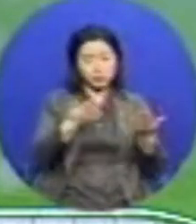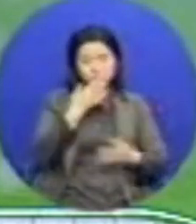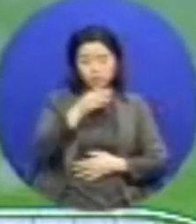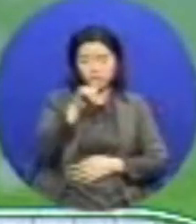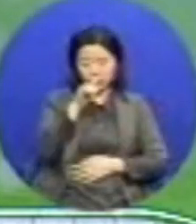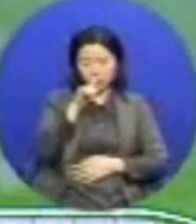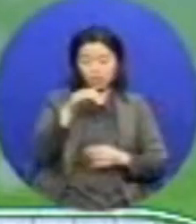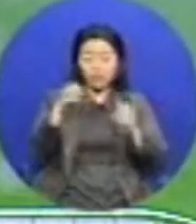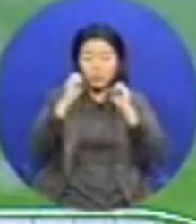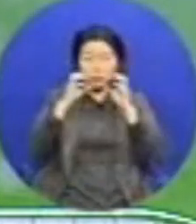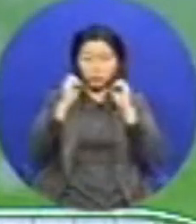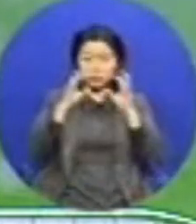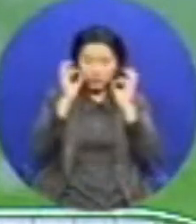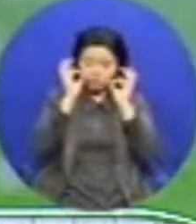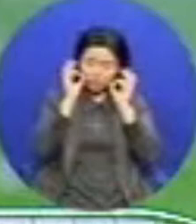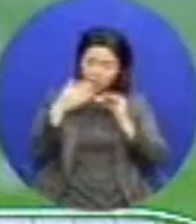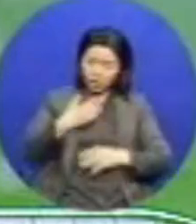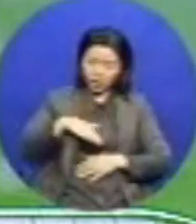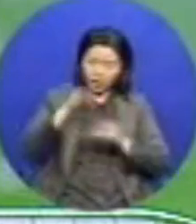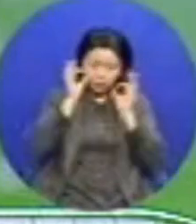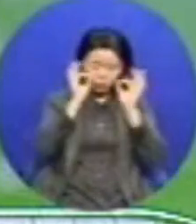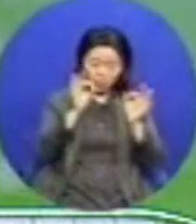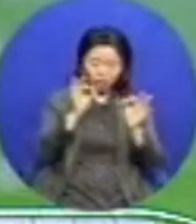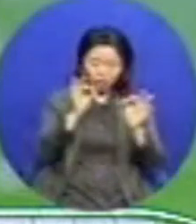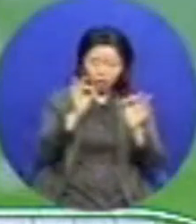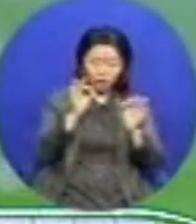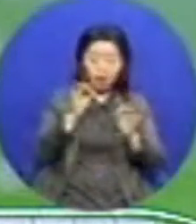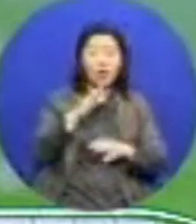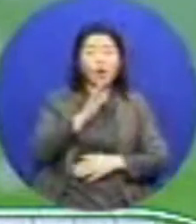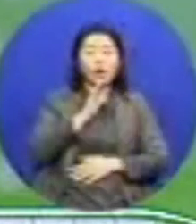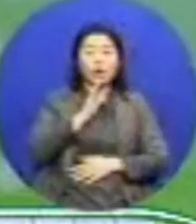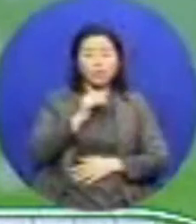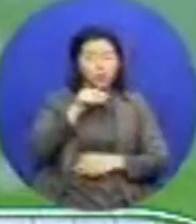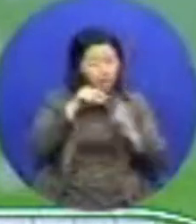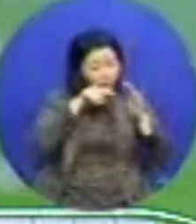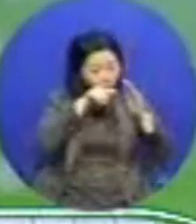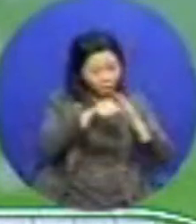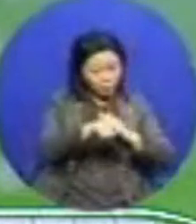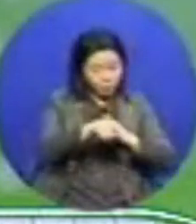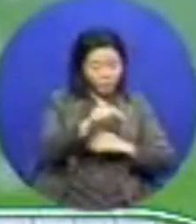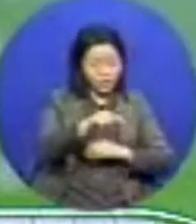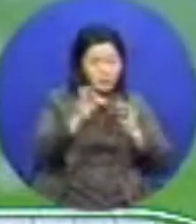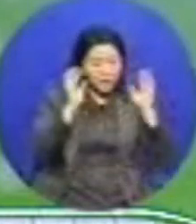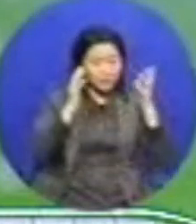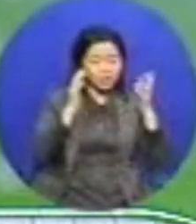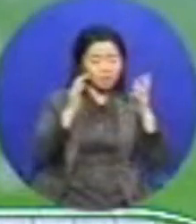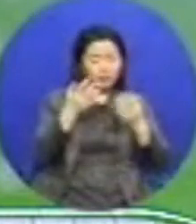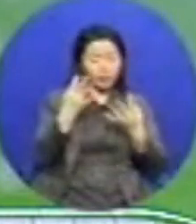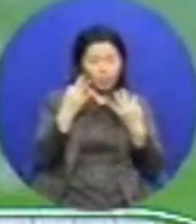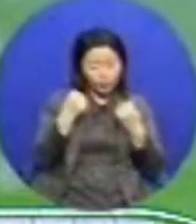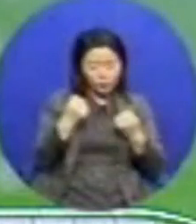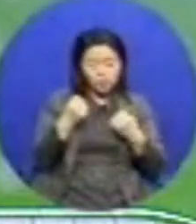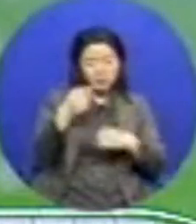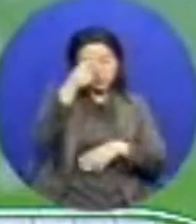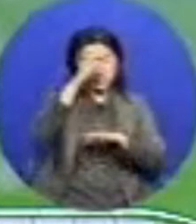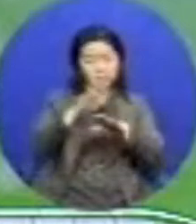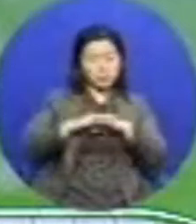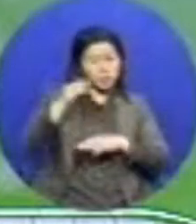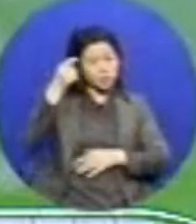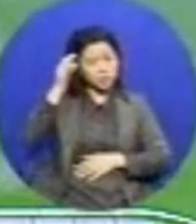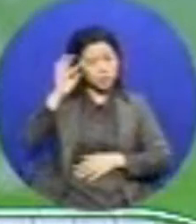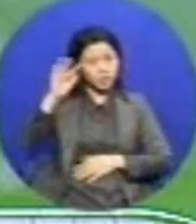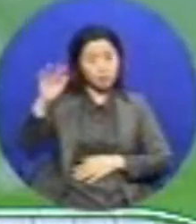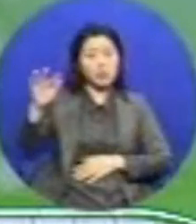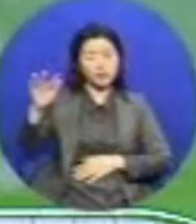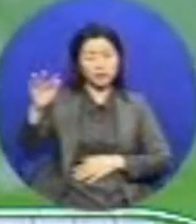날까 그런데 가보니까 이 아이들이 얼마나 예배를 사모하는 아이들인 g 부모님의